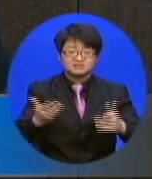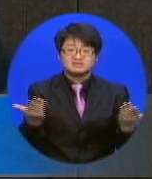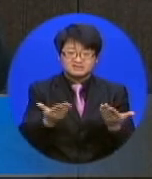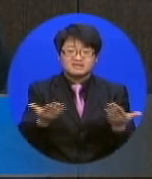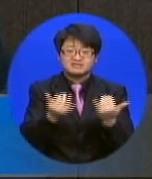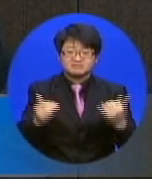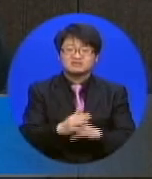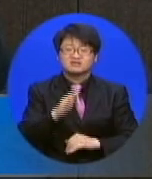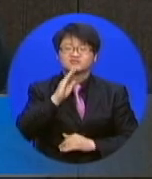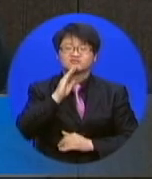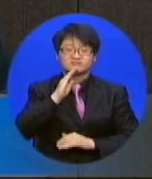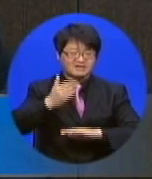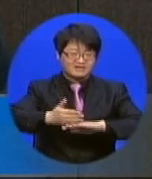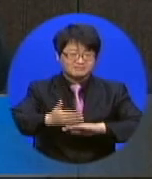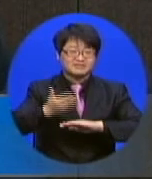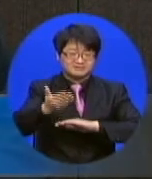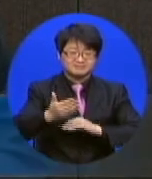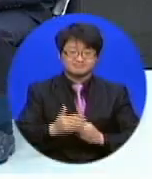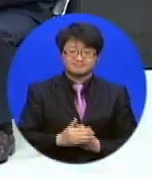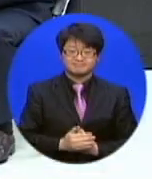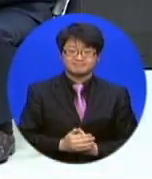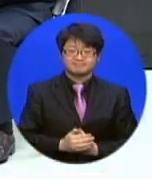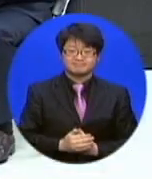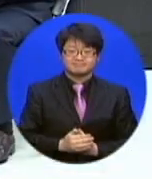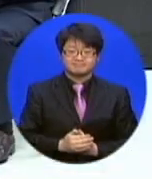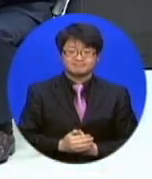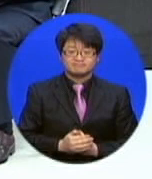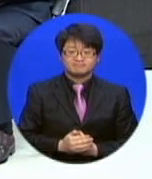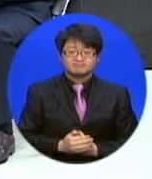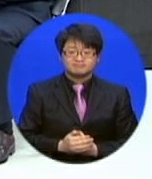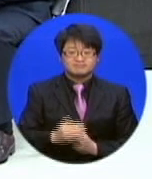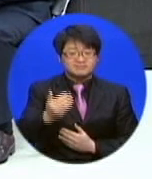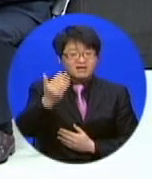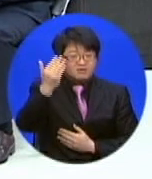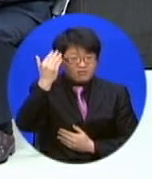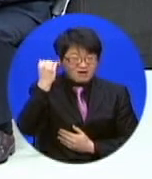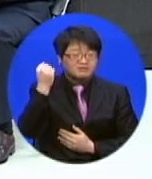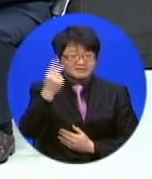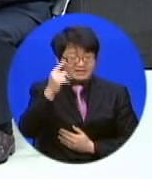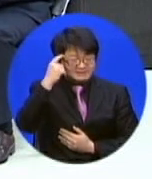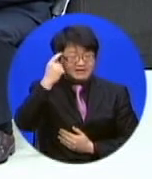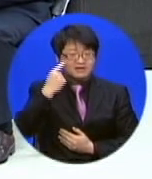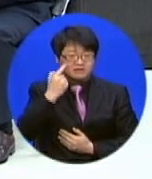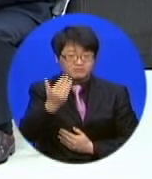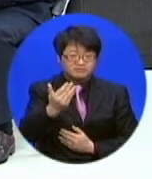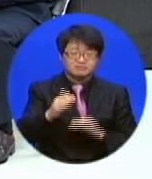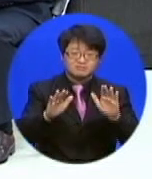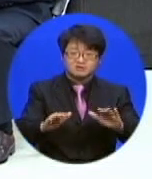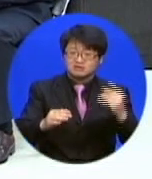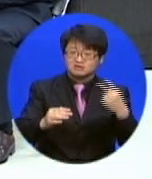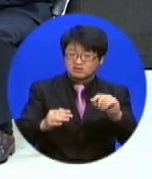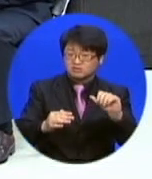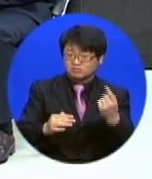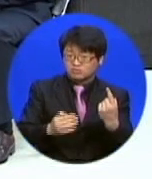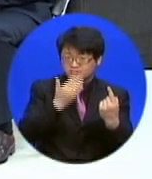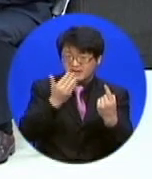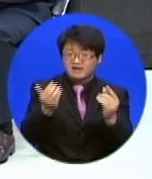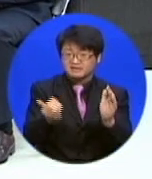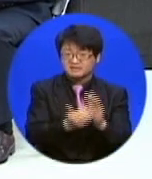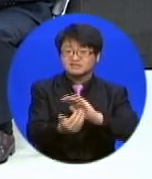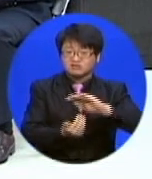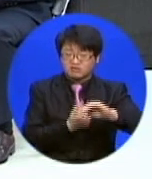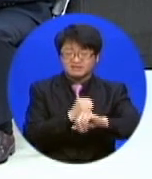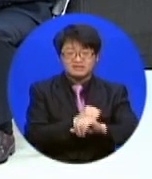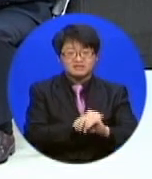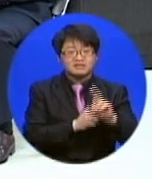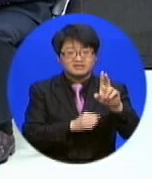임직원에게도 정말 감사를 드립니다. 과거로 잠시 돌아가 보겠습니다, 회장님. 그 1000호를 맞이하기 전까지